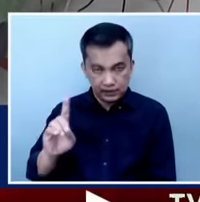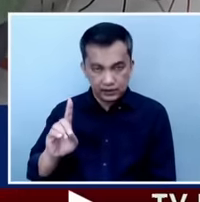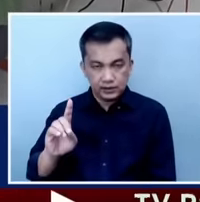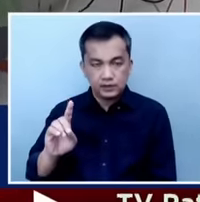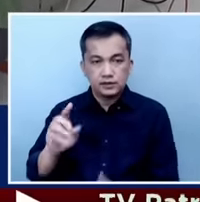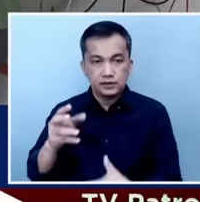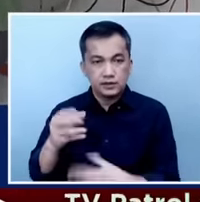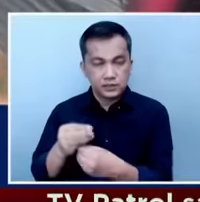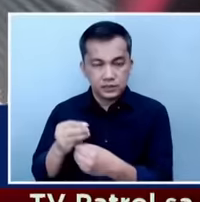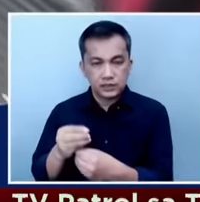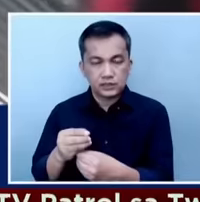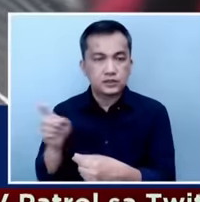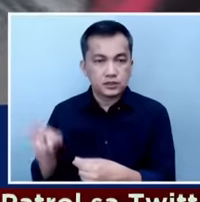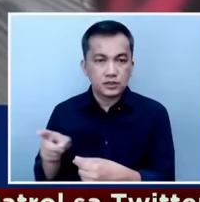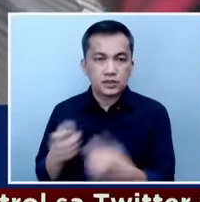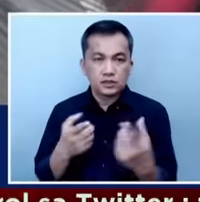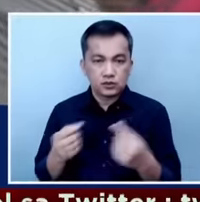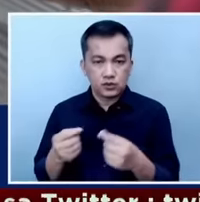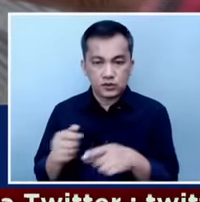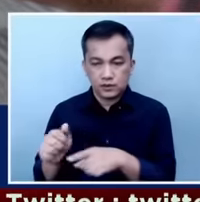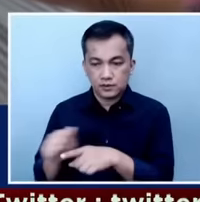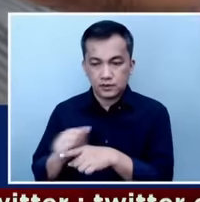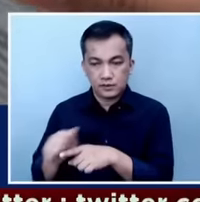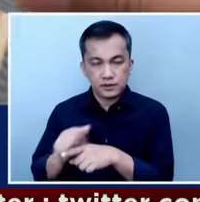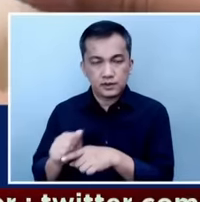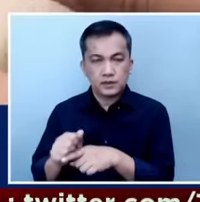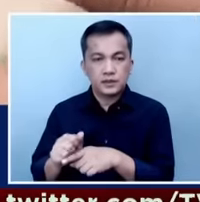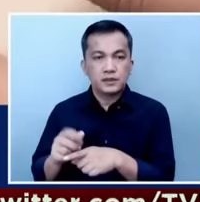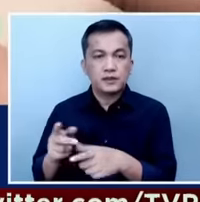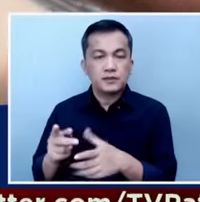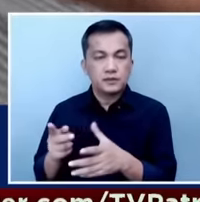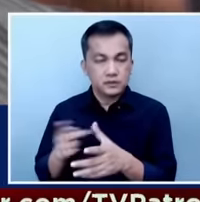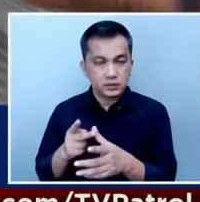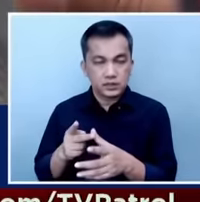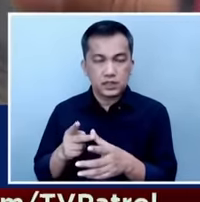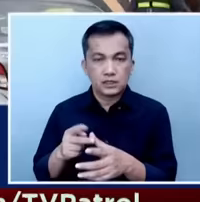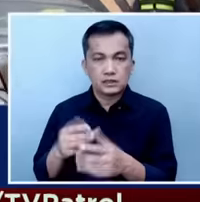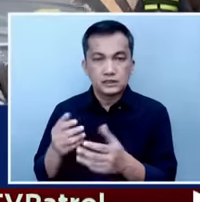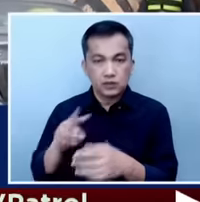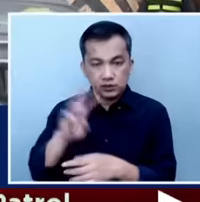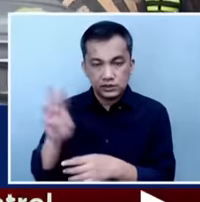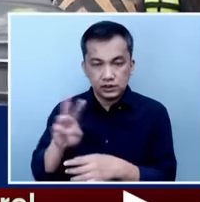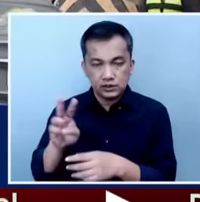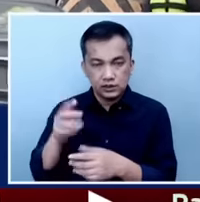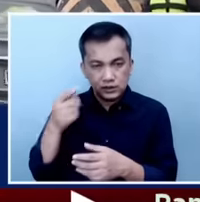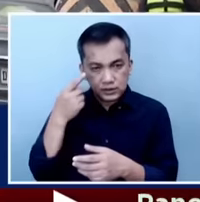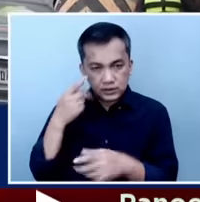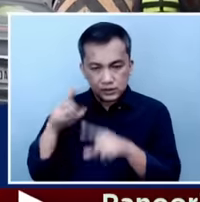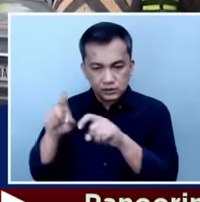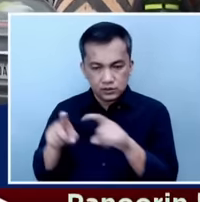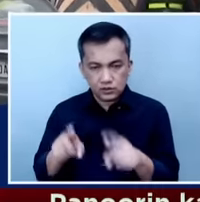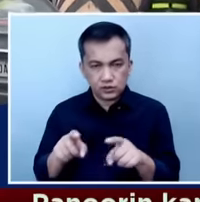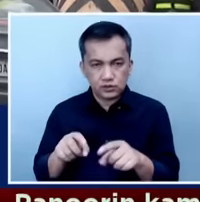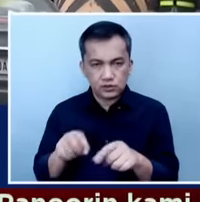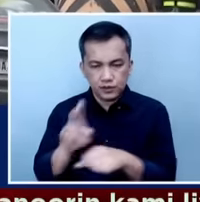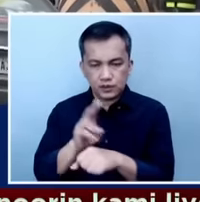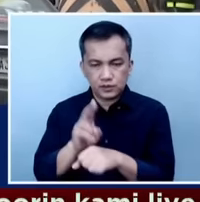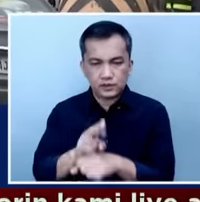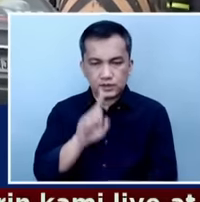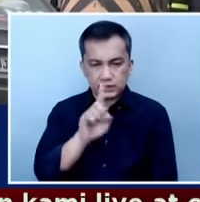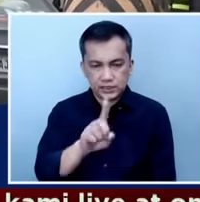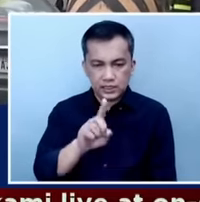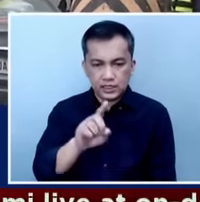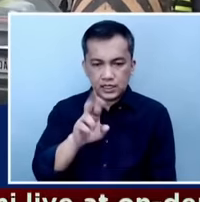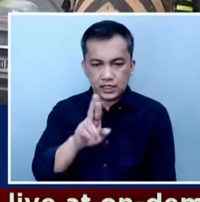magsasagawa rin sila ng pilot run sa darating na Miyerkules para matest ang paggamit ng iisang RFID